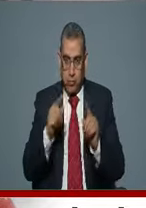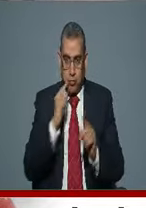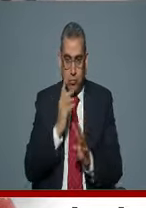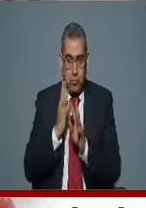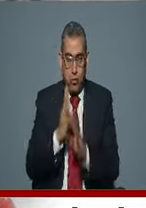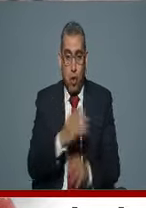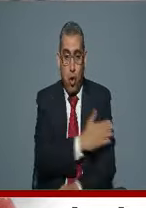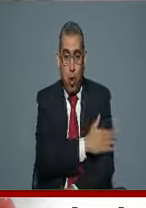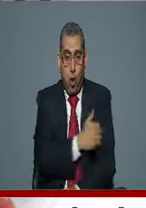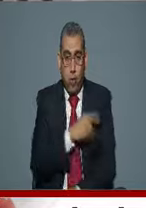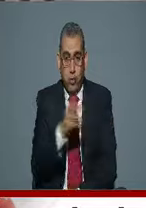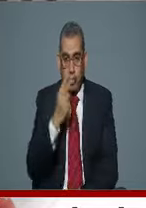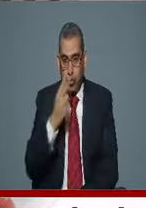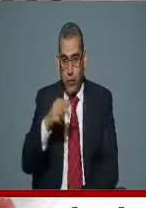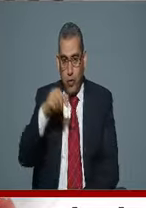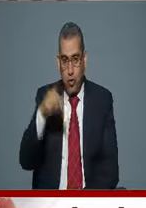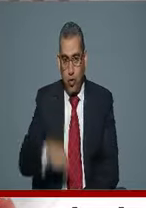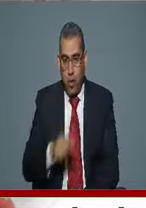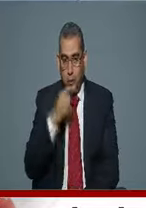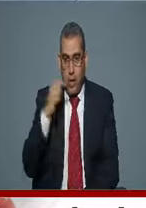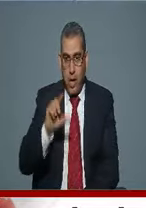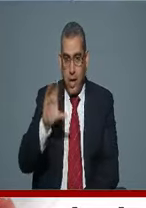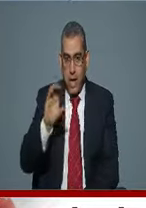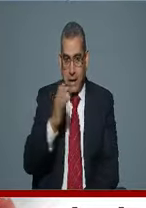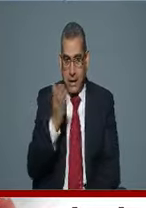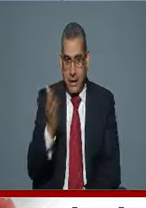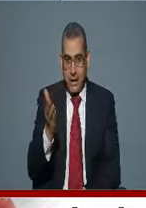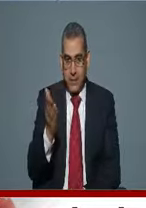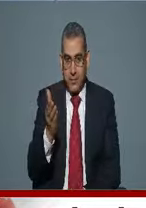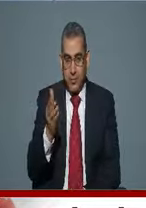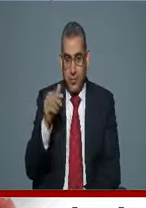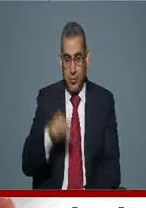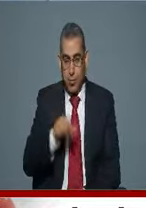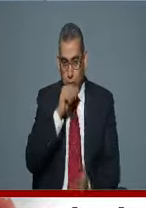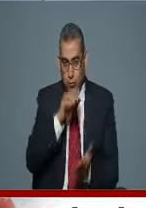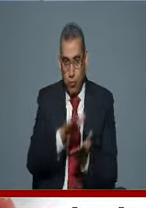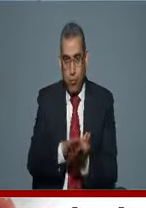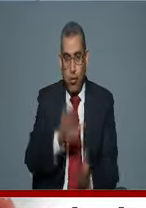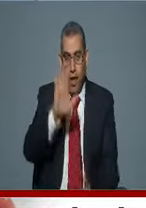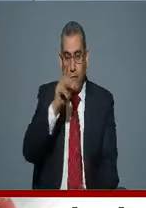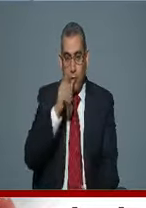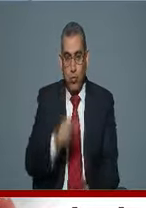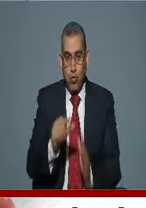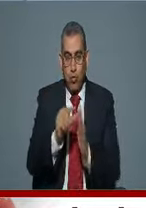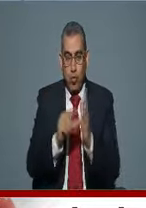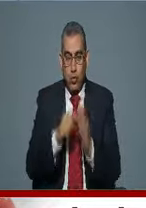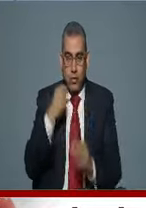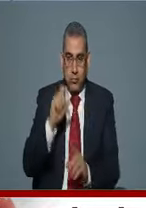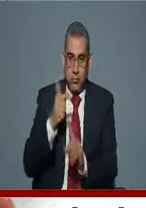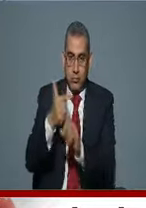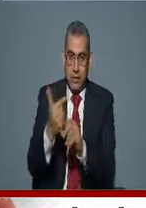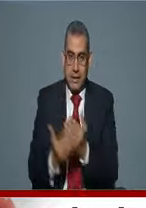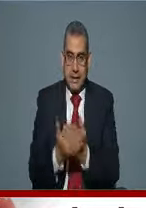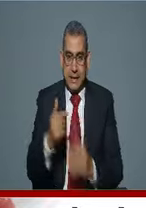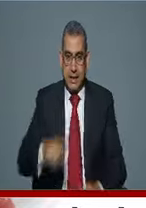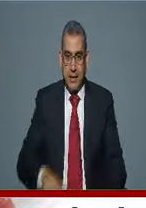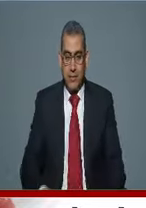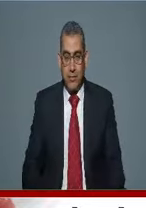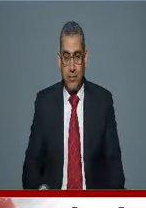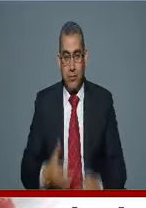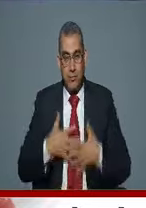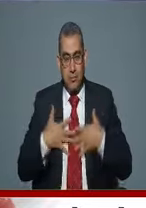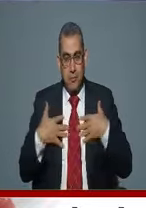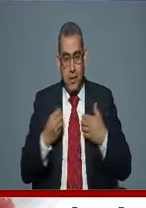النواب يشهدون اليوم أداء السيد الرئيس عبد الفتاح السيسي لليمين الدستورية لفترة رئاسية جديدة. أسعد